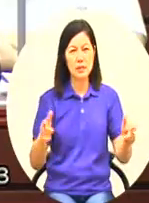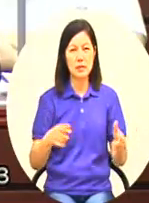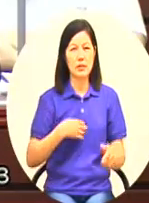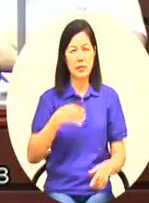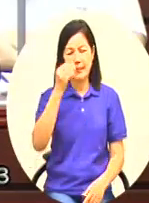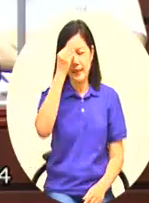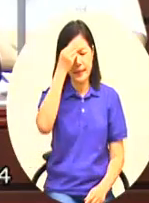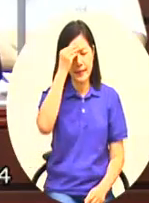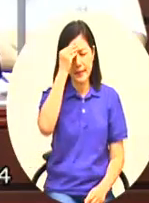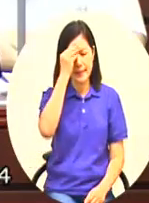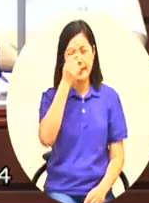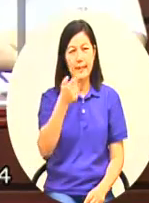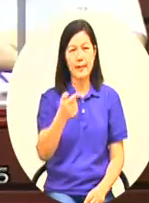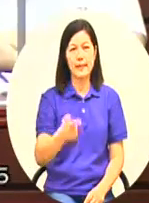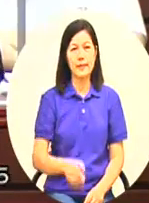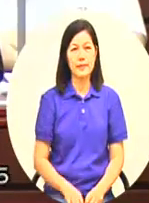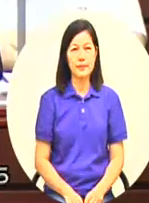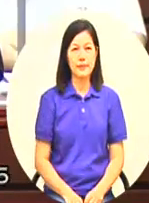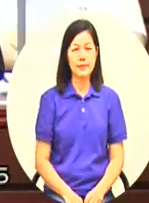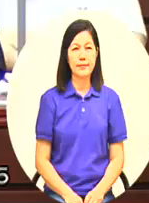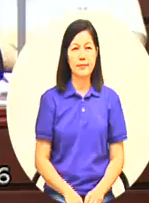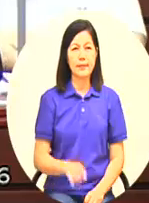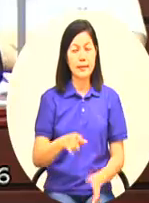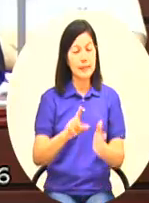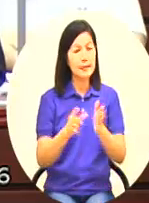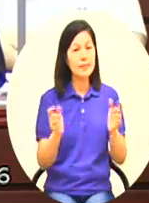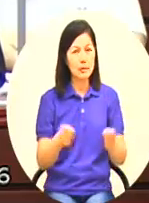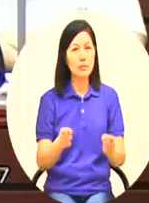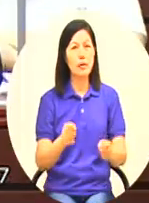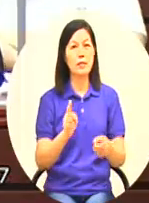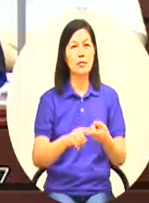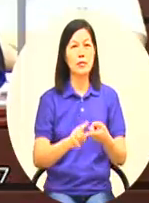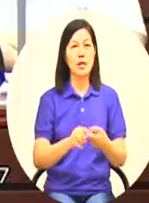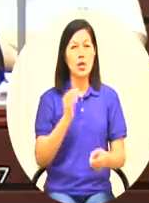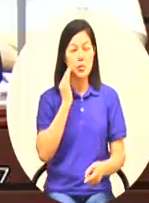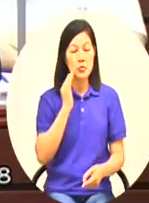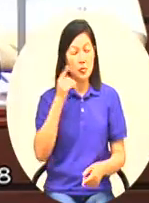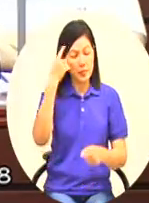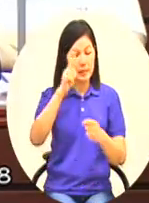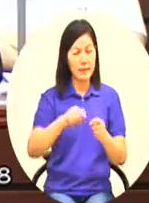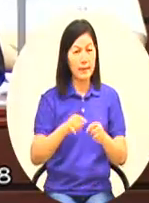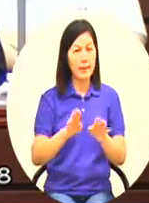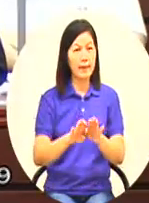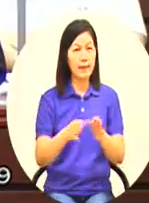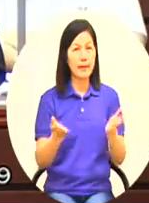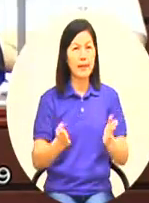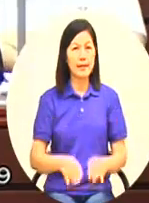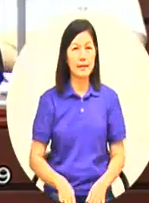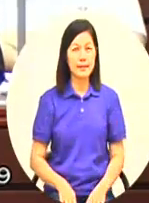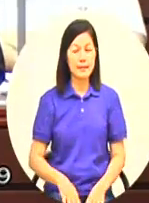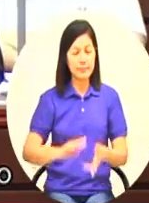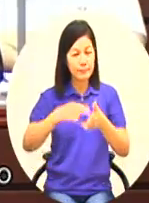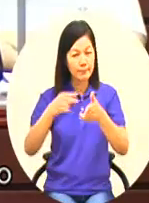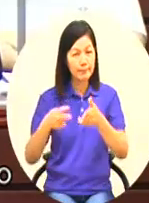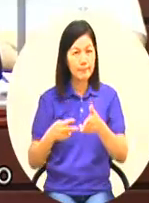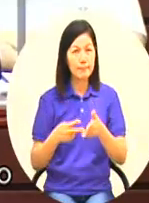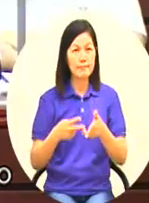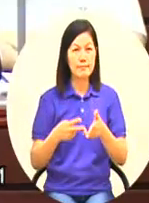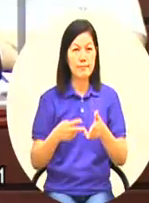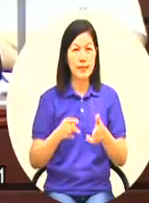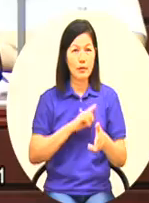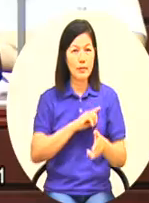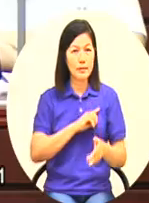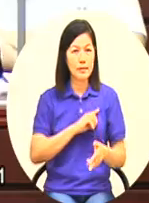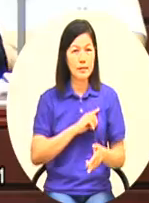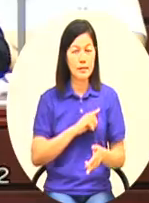的困扰。那这个是短期的，如果从明年以后开始维修，我们就说我们自己不